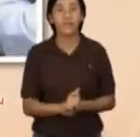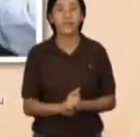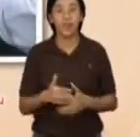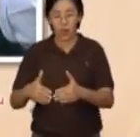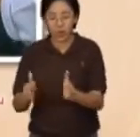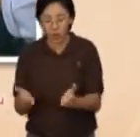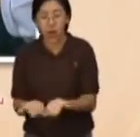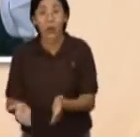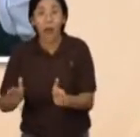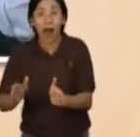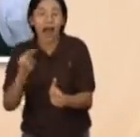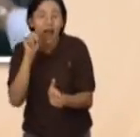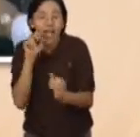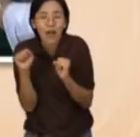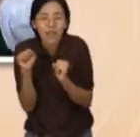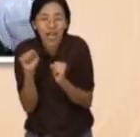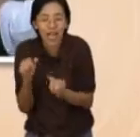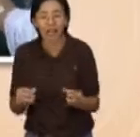นไว้ก่อนนะฮะ